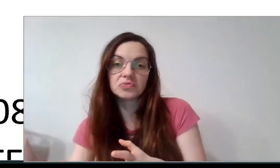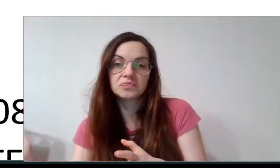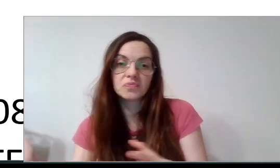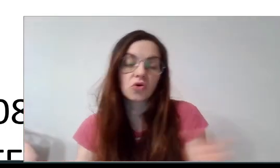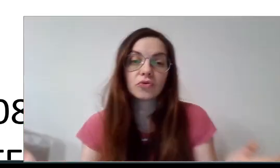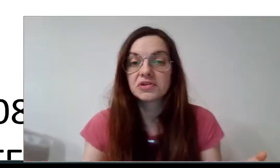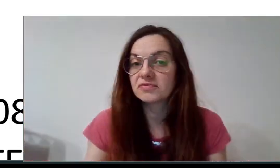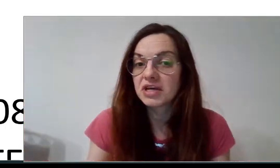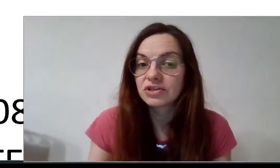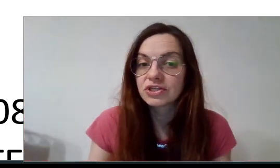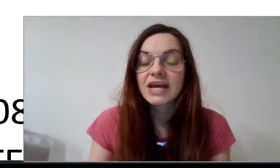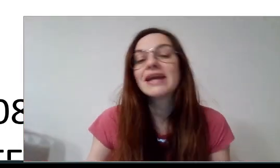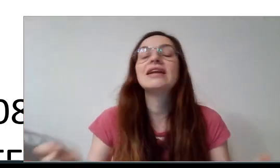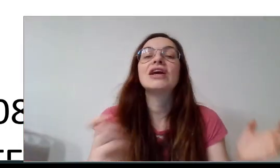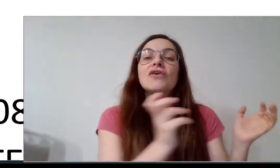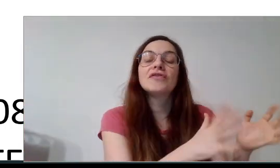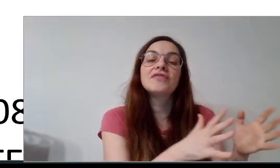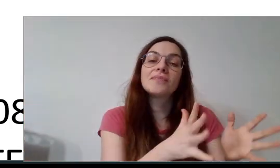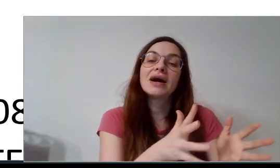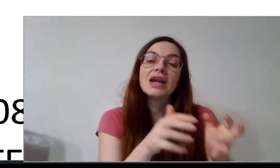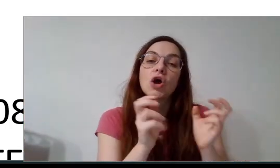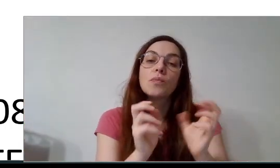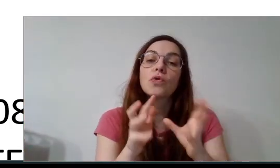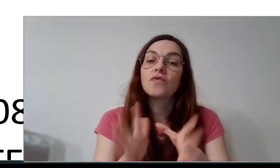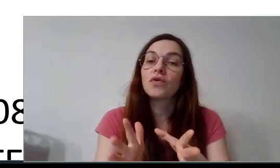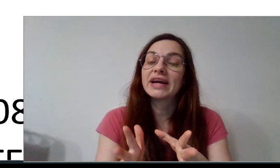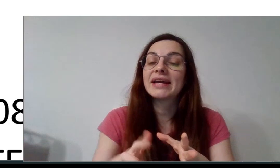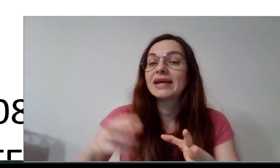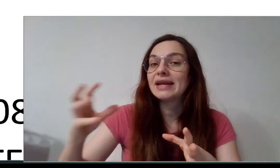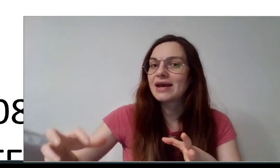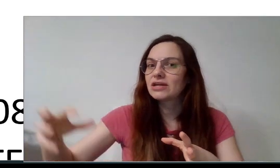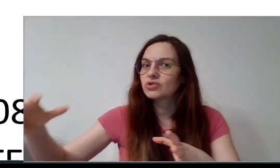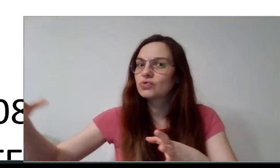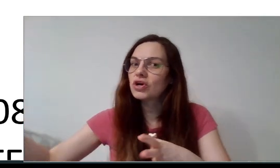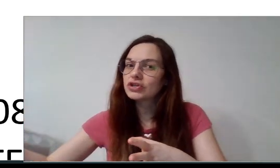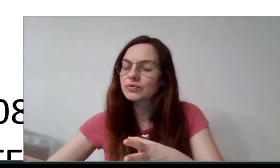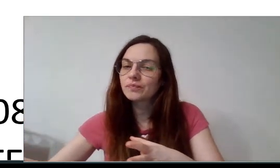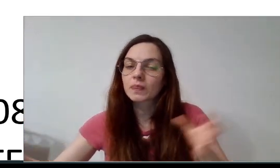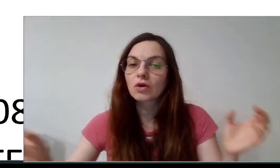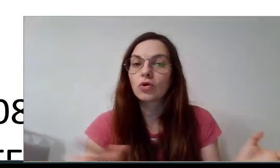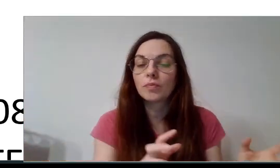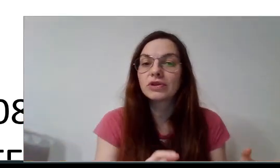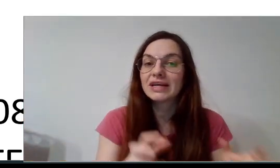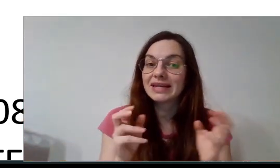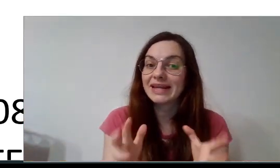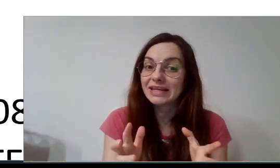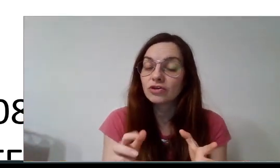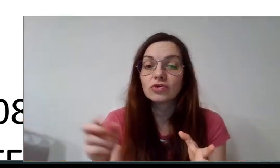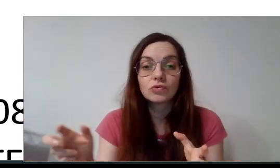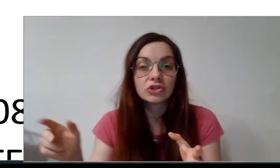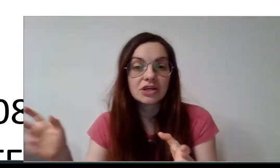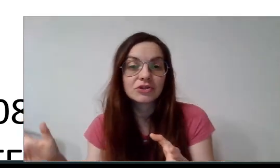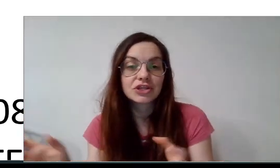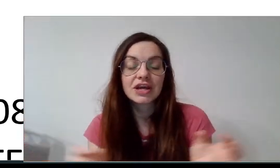isst du, koliko puta dnevno jedeš. Ili wie viel mal pro Woche lernst du Deutsch. Koliko puta